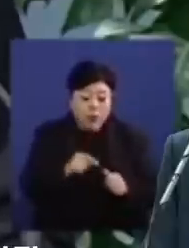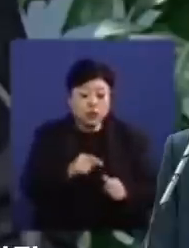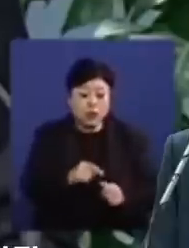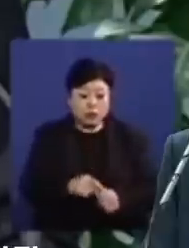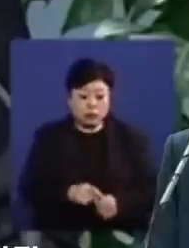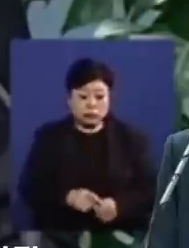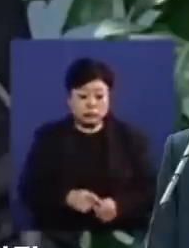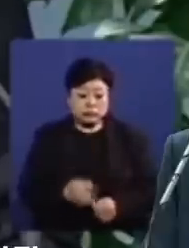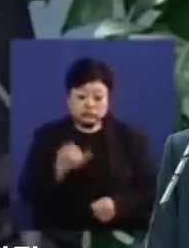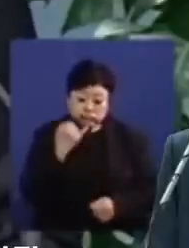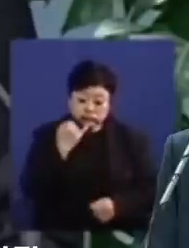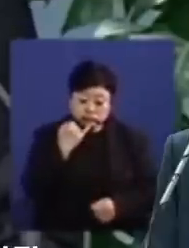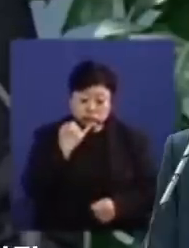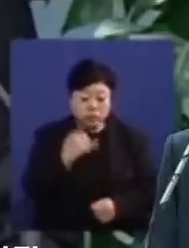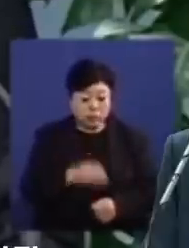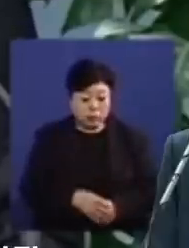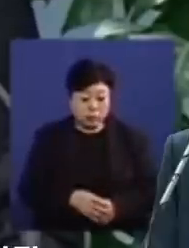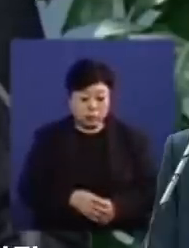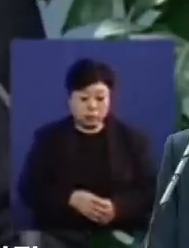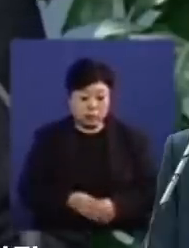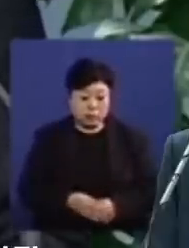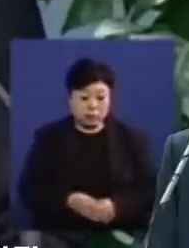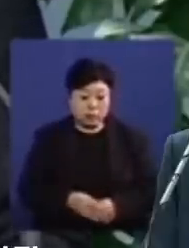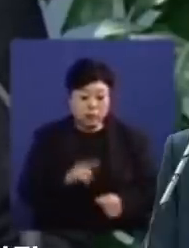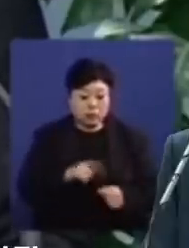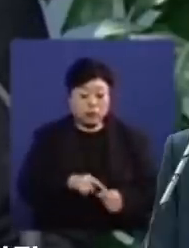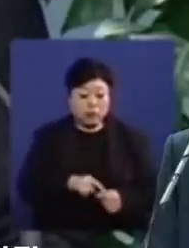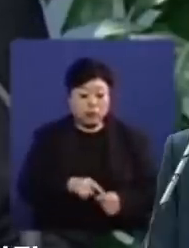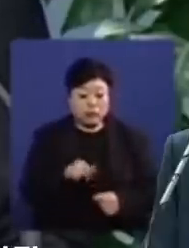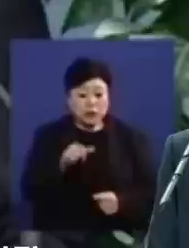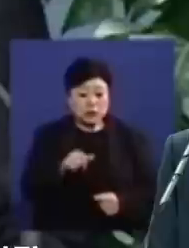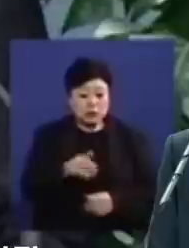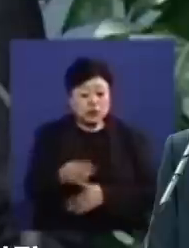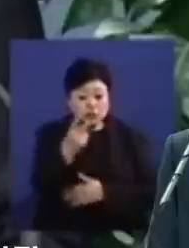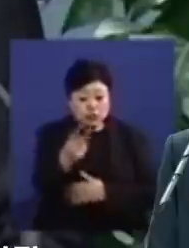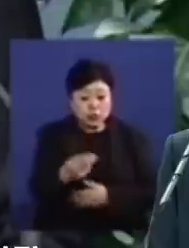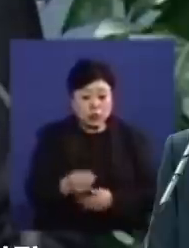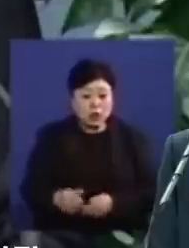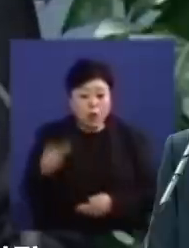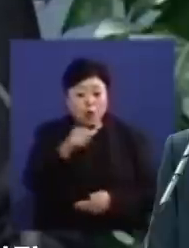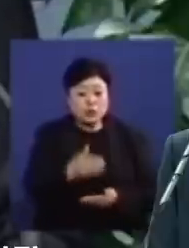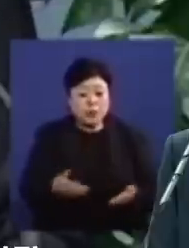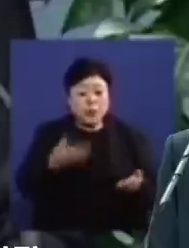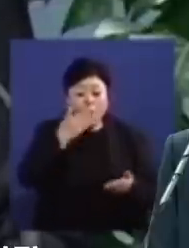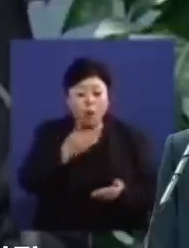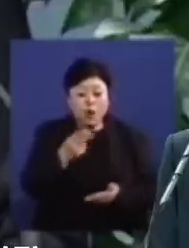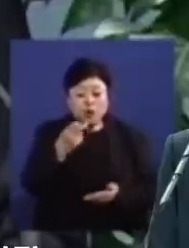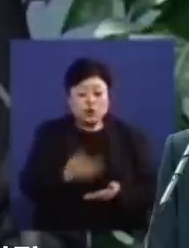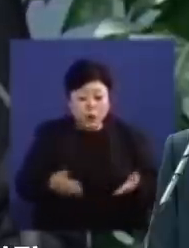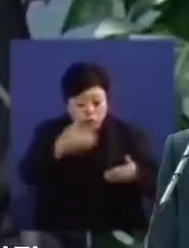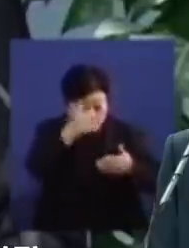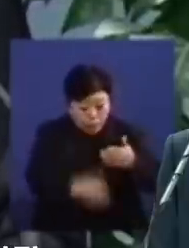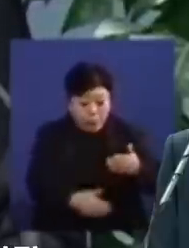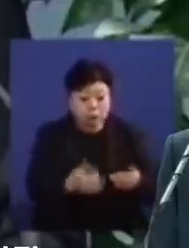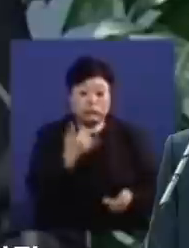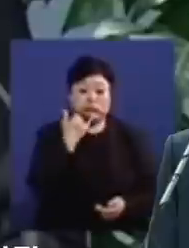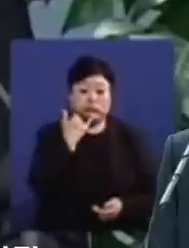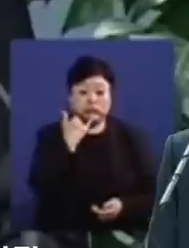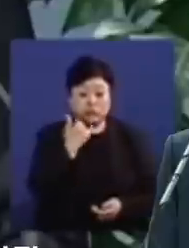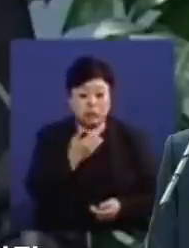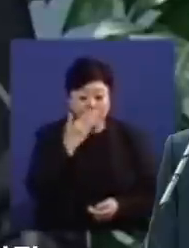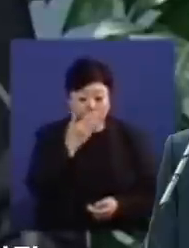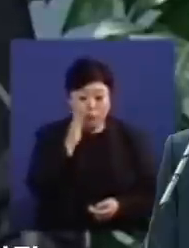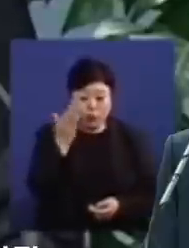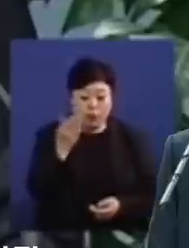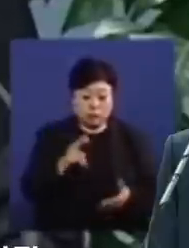잡수셨으면 괜찮은 겁니다. 보리떡 다섯 개와 물고기 두 마리로 5,000명을 먹이고 12바구니 남기도 했지 않습니까? 못할 것